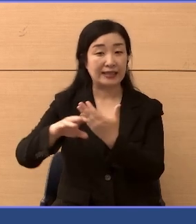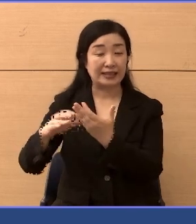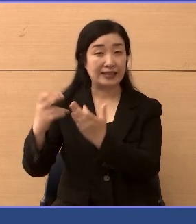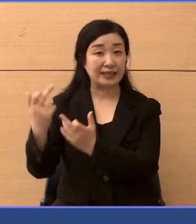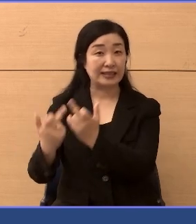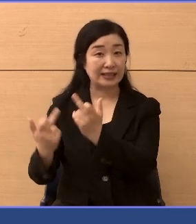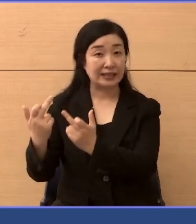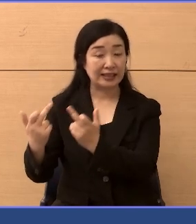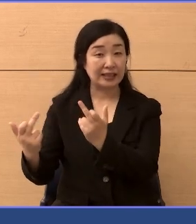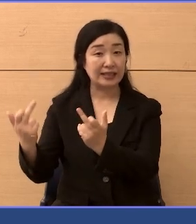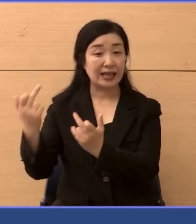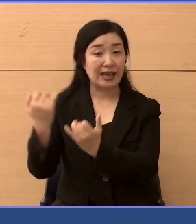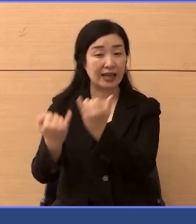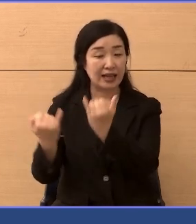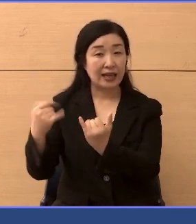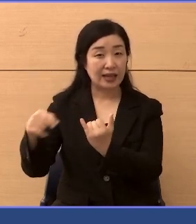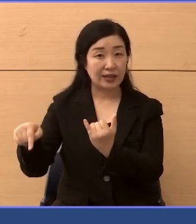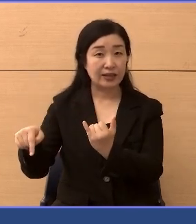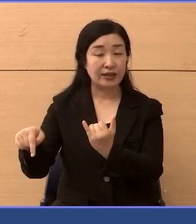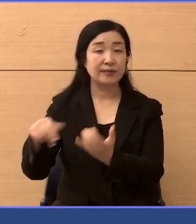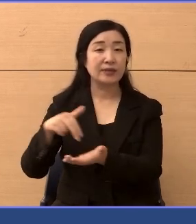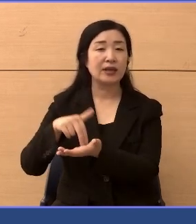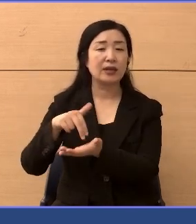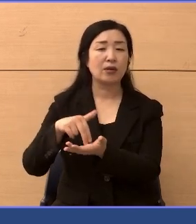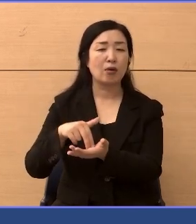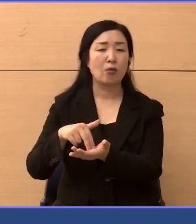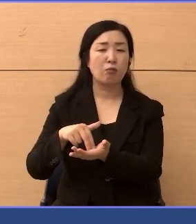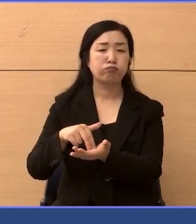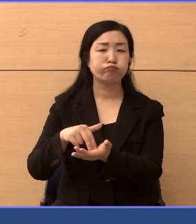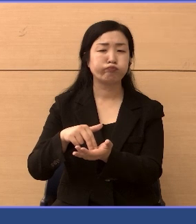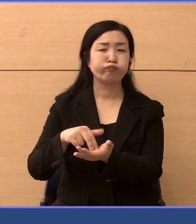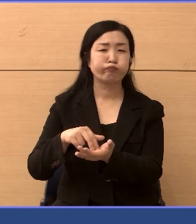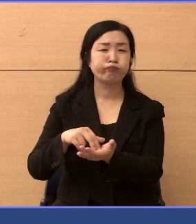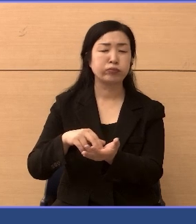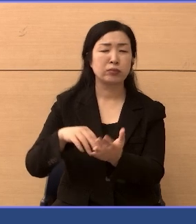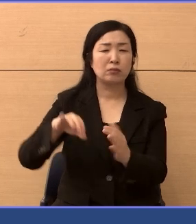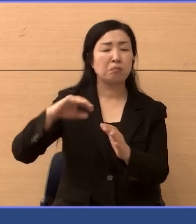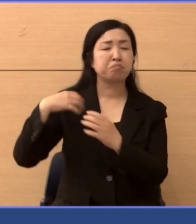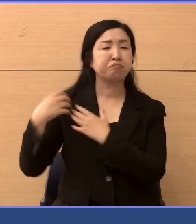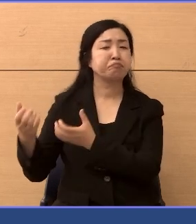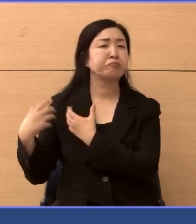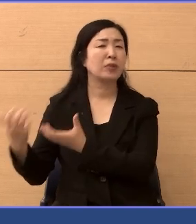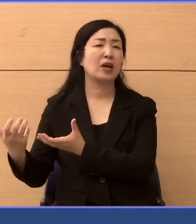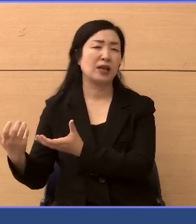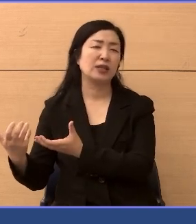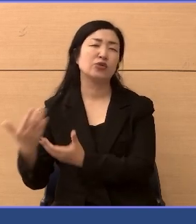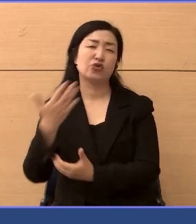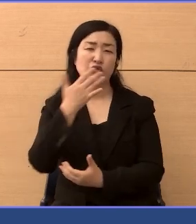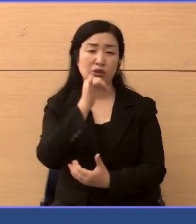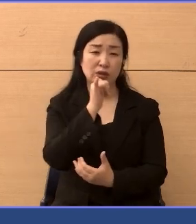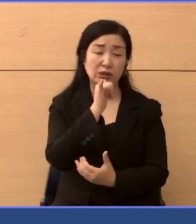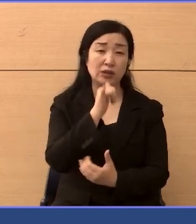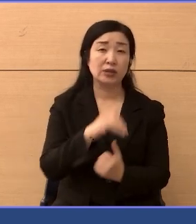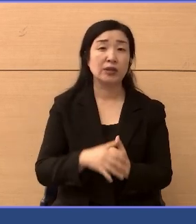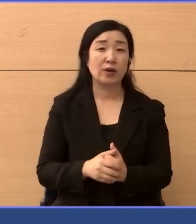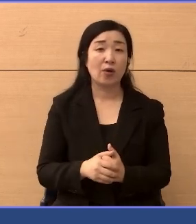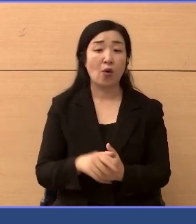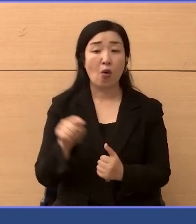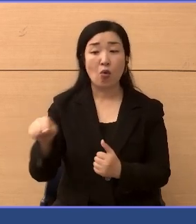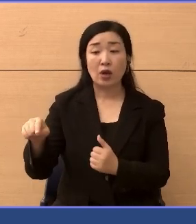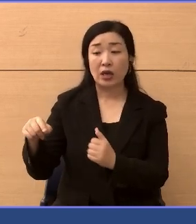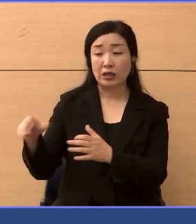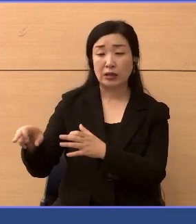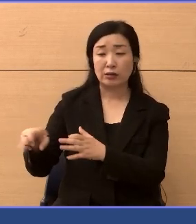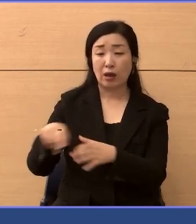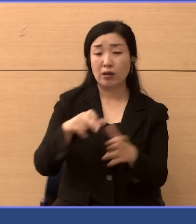형제자매들 neglected. 비장의 And one of the roles 형제자매들 of 같은 경우에는 professionals is 소홀히 making 되는 경우가 sure 많습니다. 그렇기 때문에 이런 that 경우에는 there is 이러한 space 비장의 and 형제자매를 time 돌보기 위해서